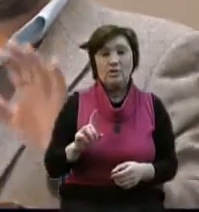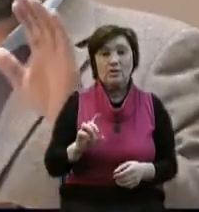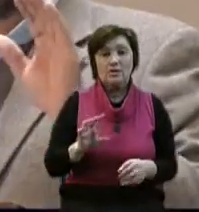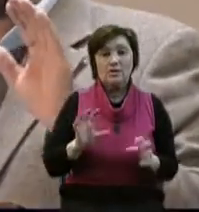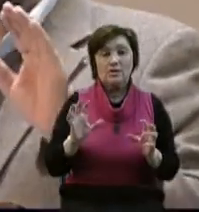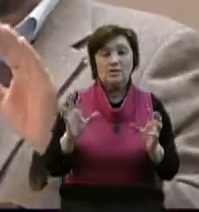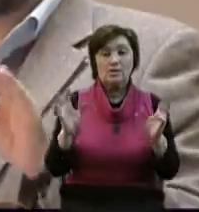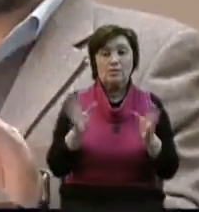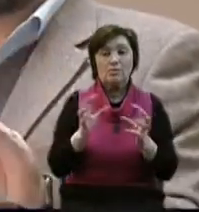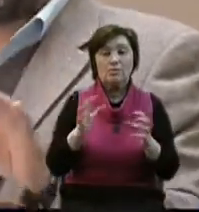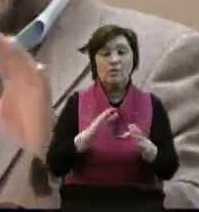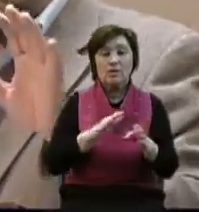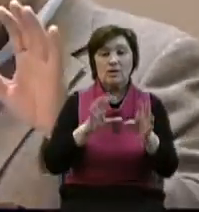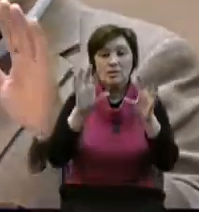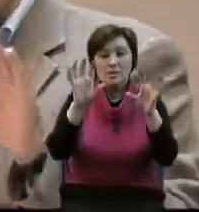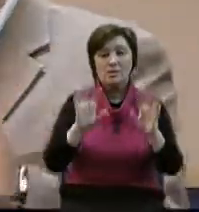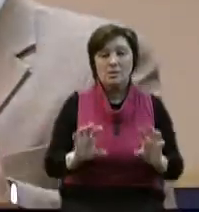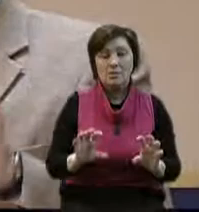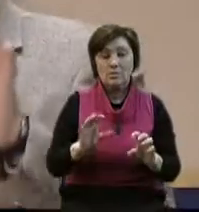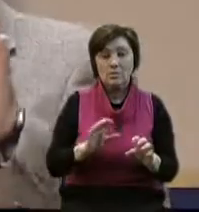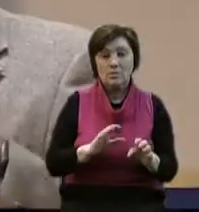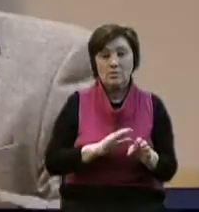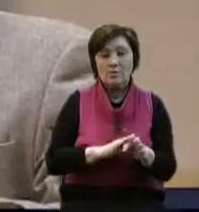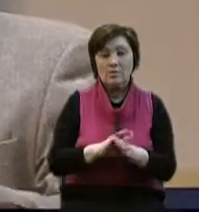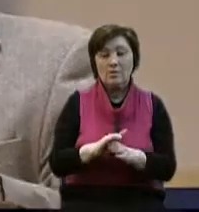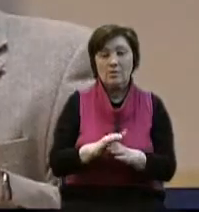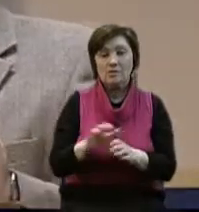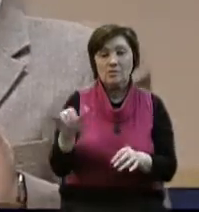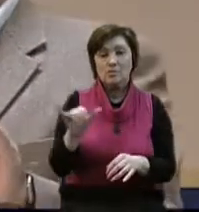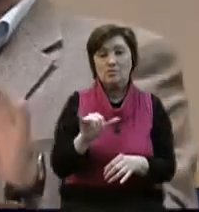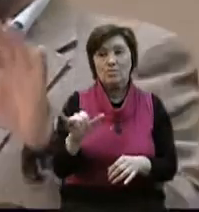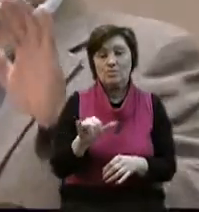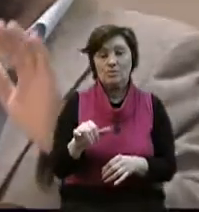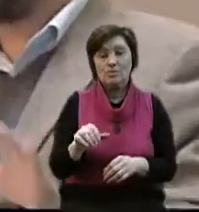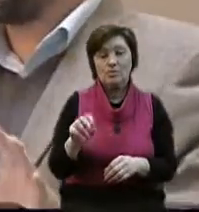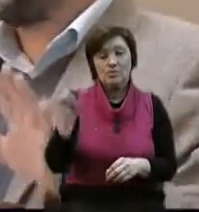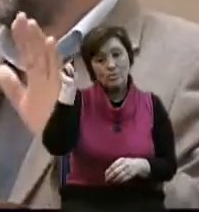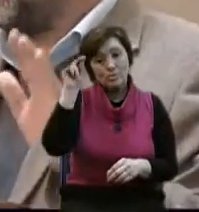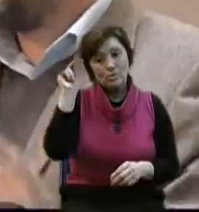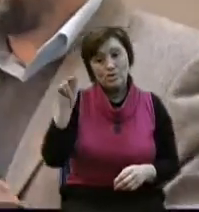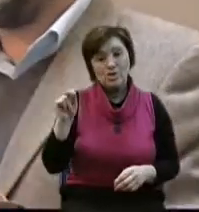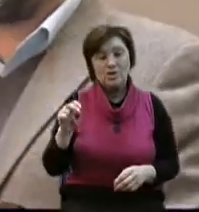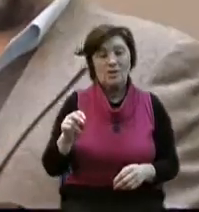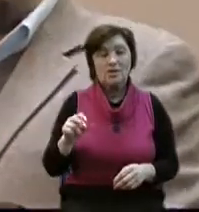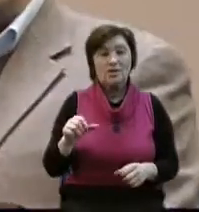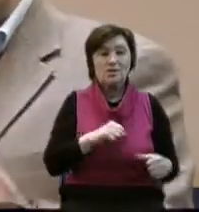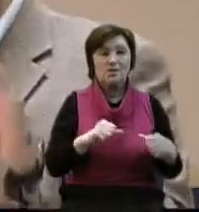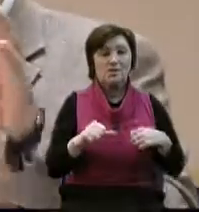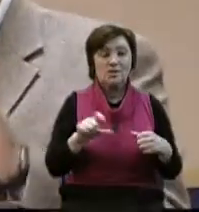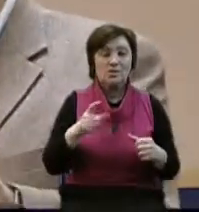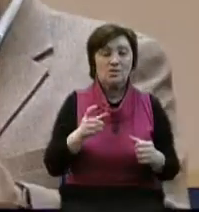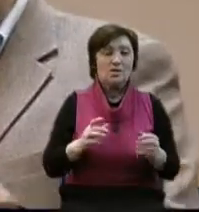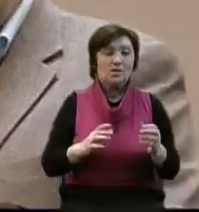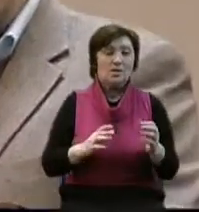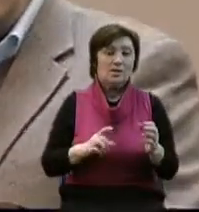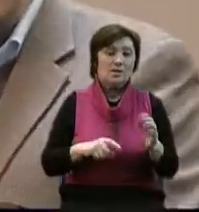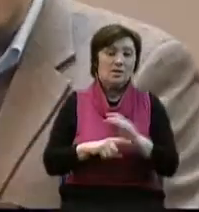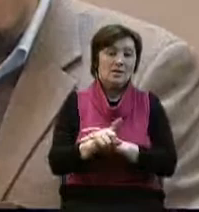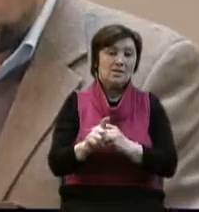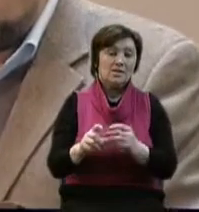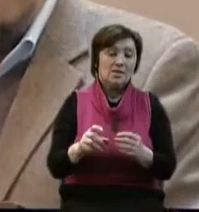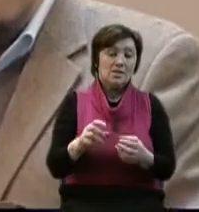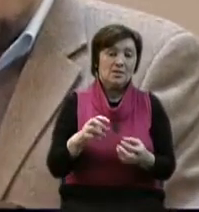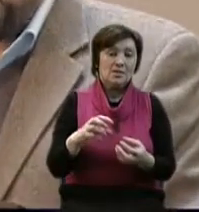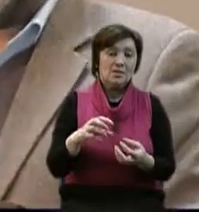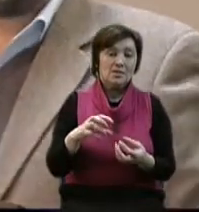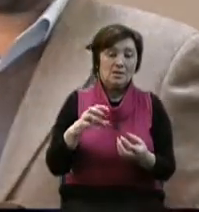Он... Его ученики согрешили тем, что они начали срывать колосья, растирать и есть